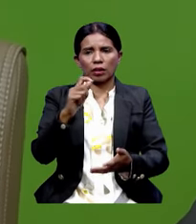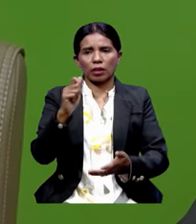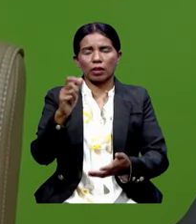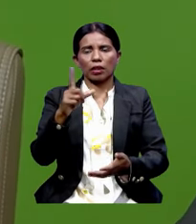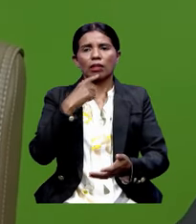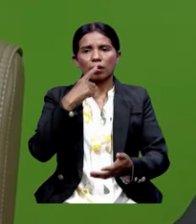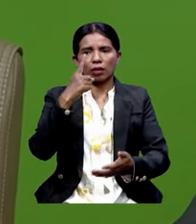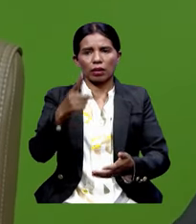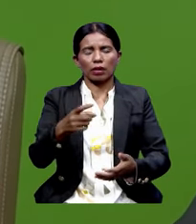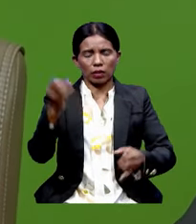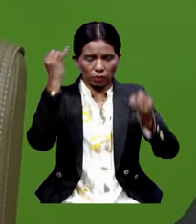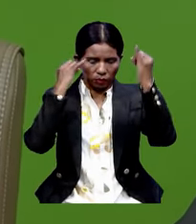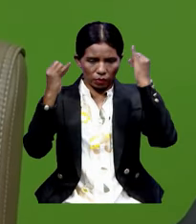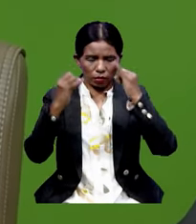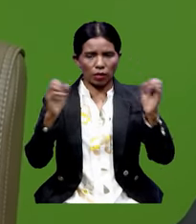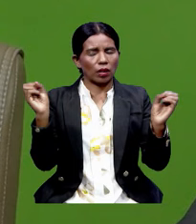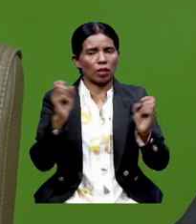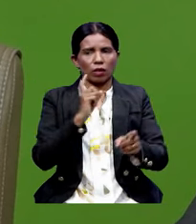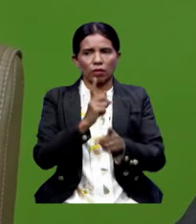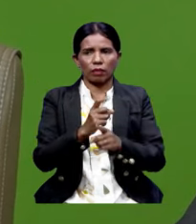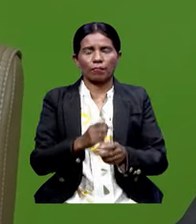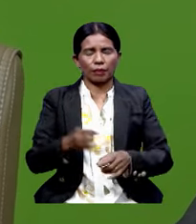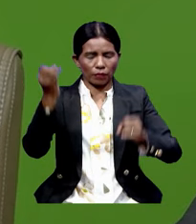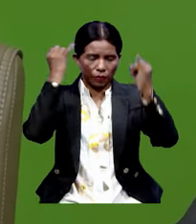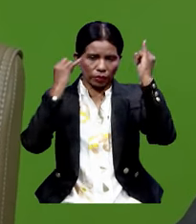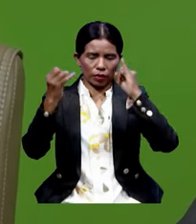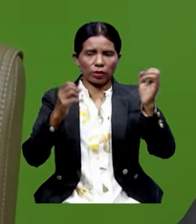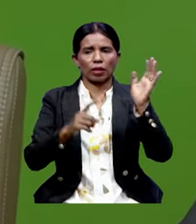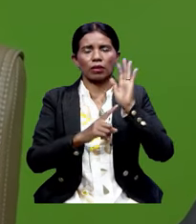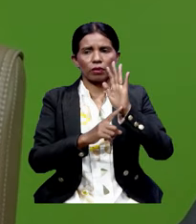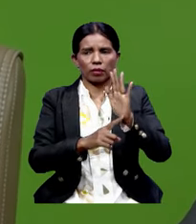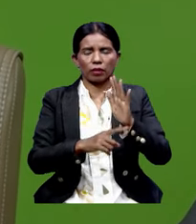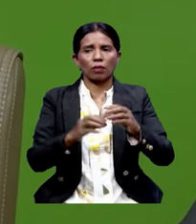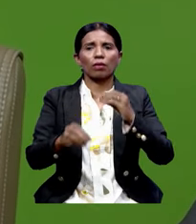Lopez rejeita informasaun ne. Informasaun ser nebe espalha katak